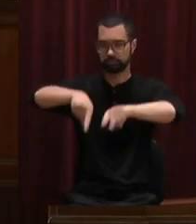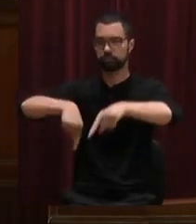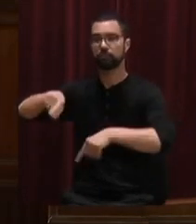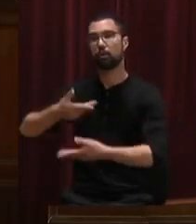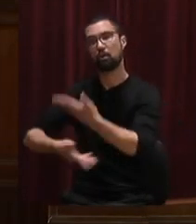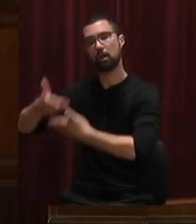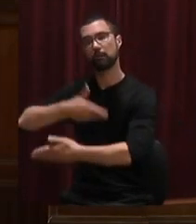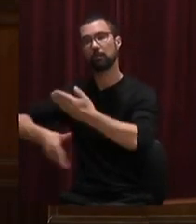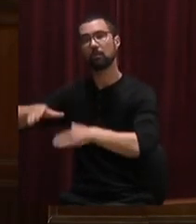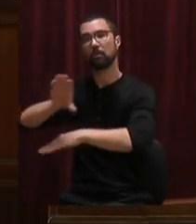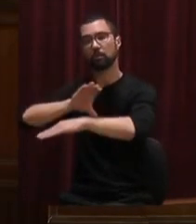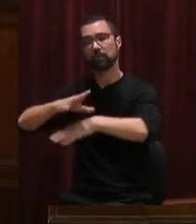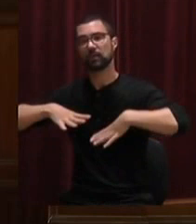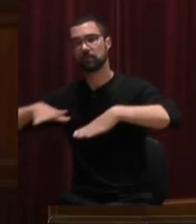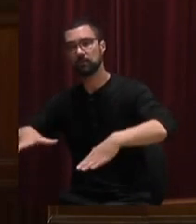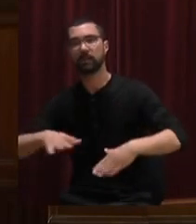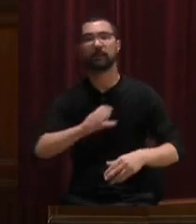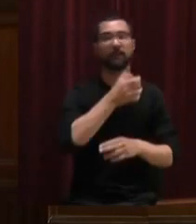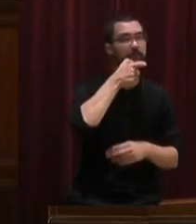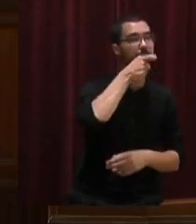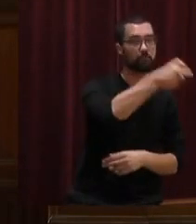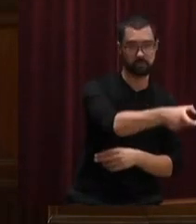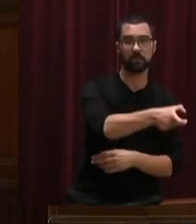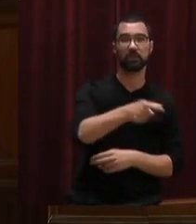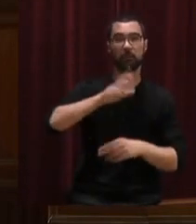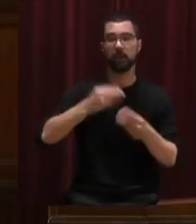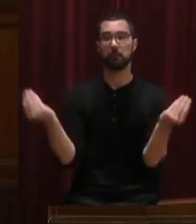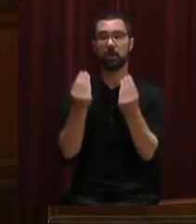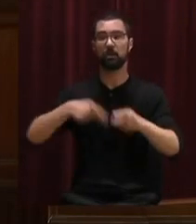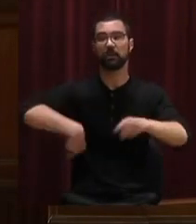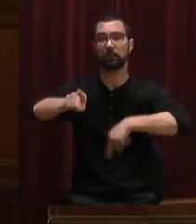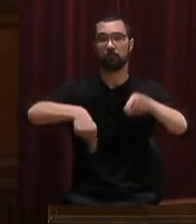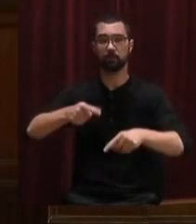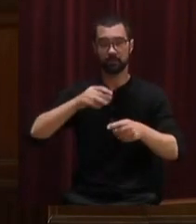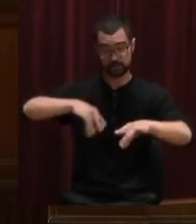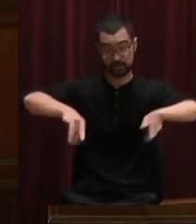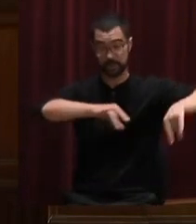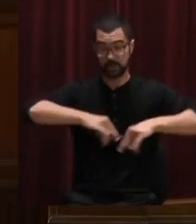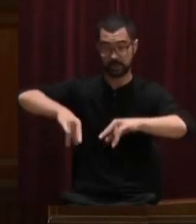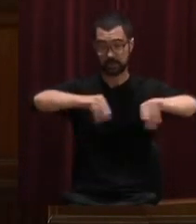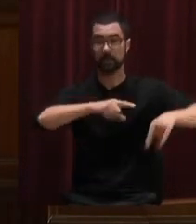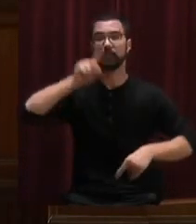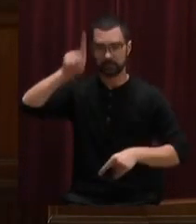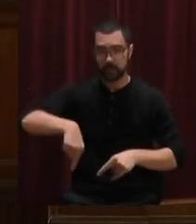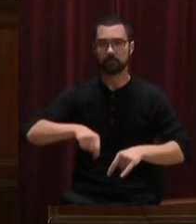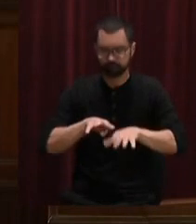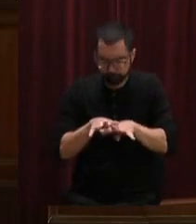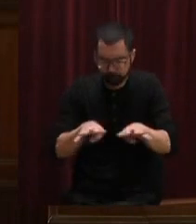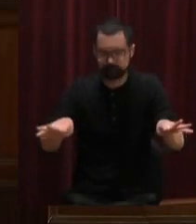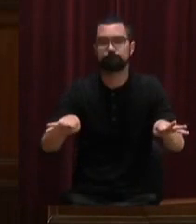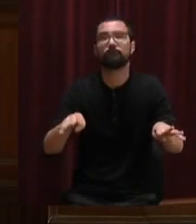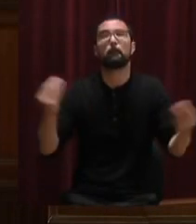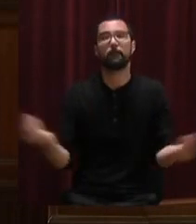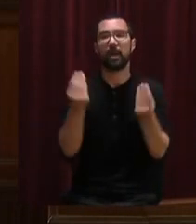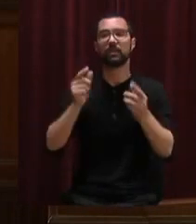consells d'Eivissa, Formentera i Menorca per millorar el servei de transport terrestre. Només així implantarem la xarxa de transport públic